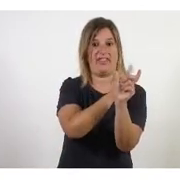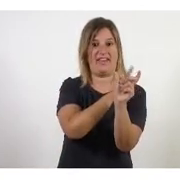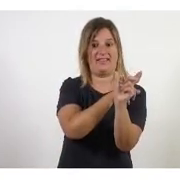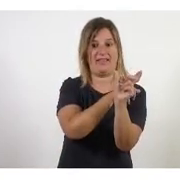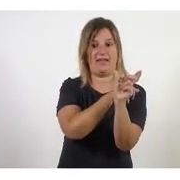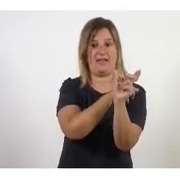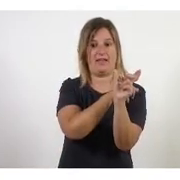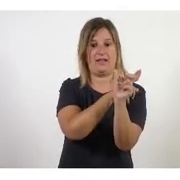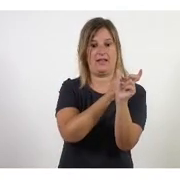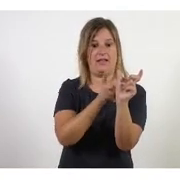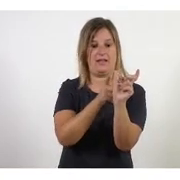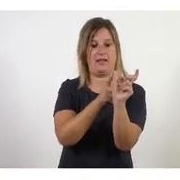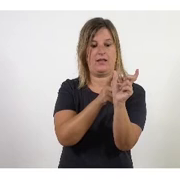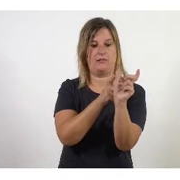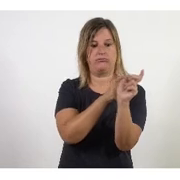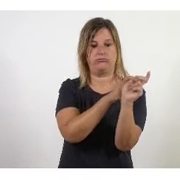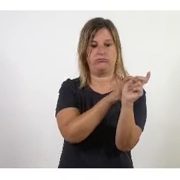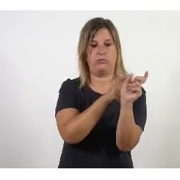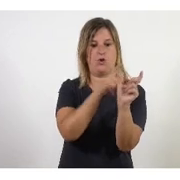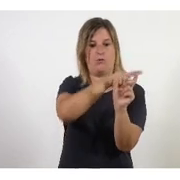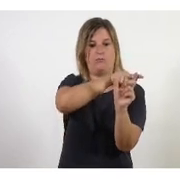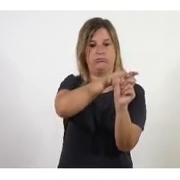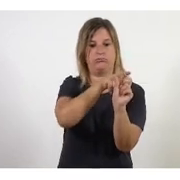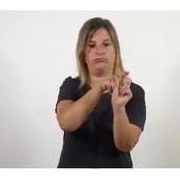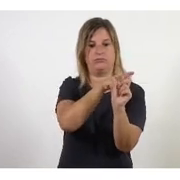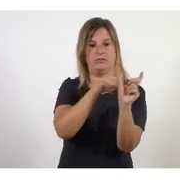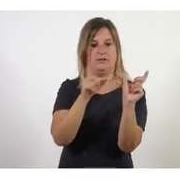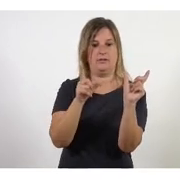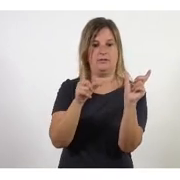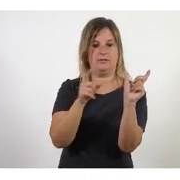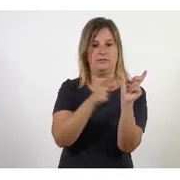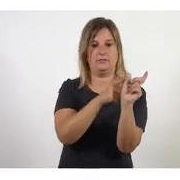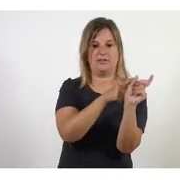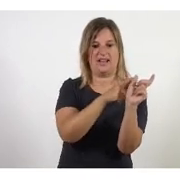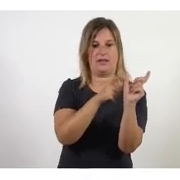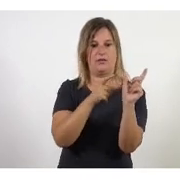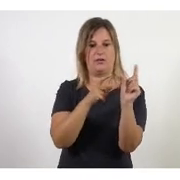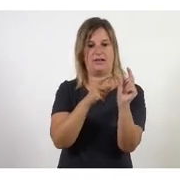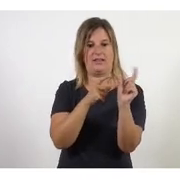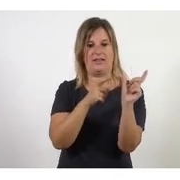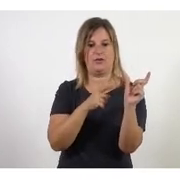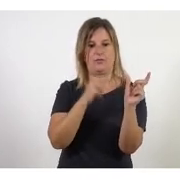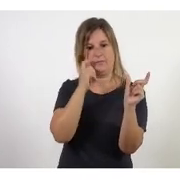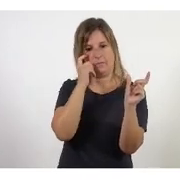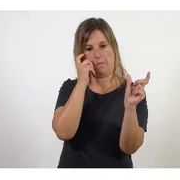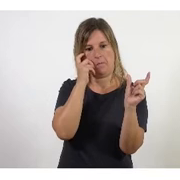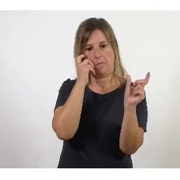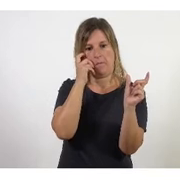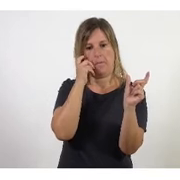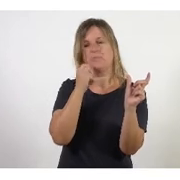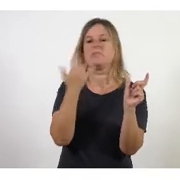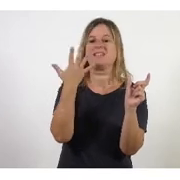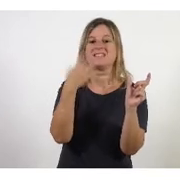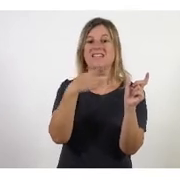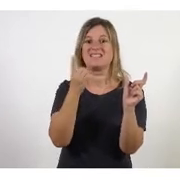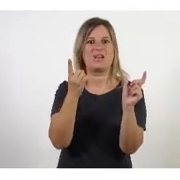i retallar el clip. Veieu? Ho estic fent per la dreta. Veieu com ho estic fent? Retallo i ara dels 5 segons que